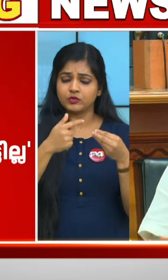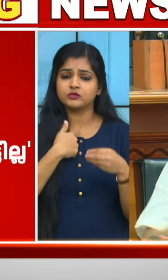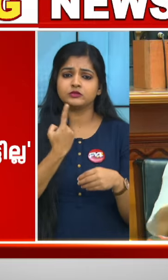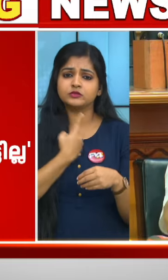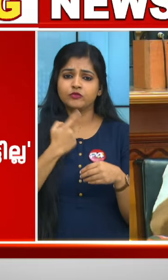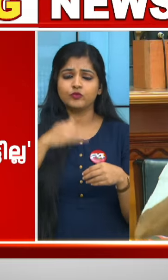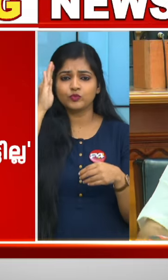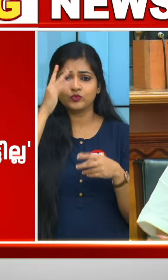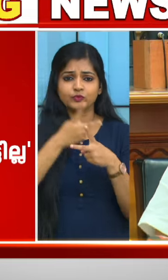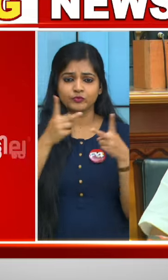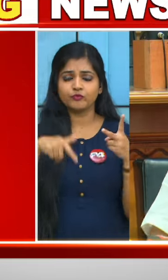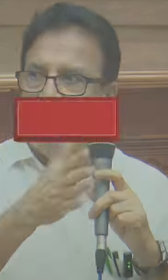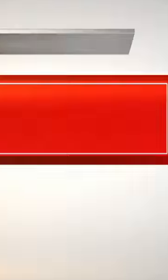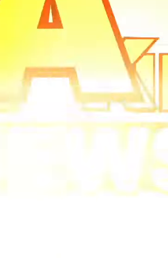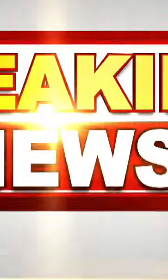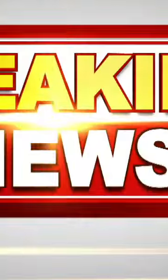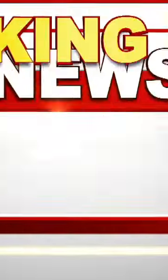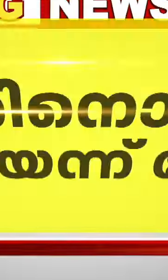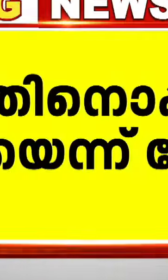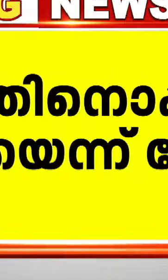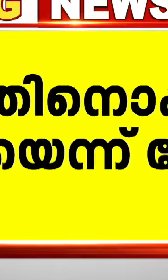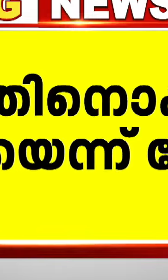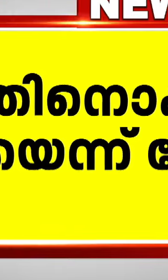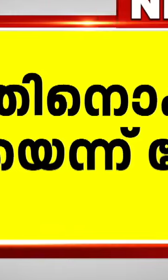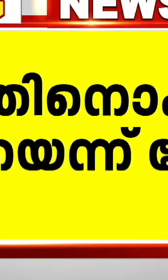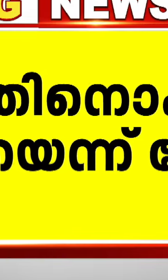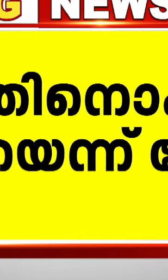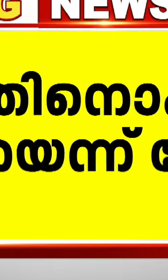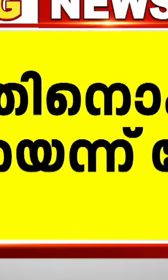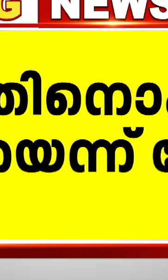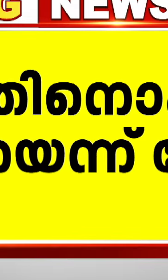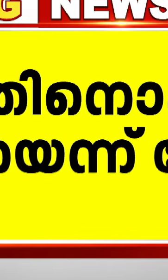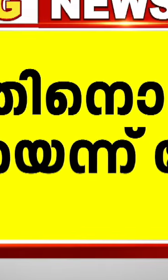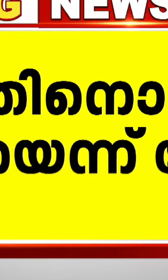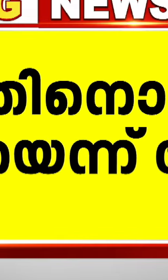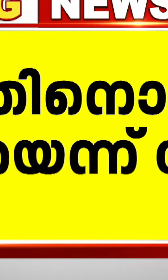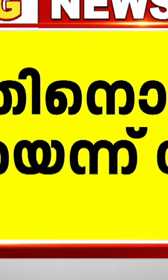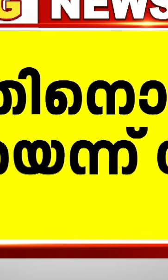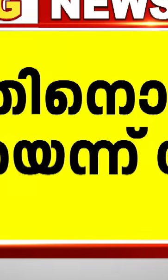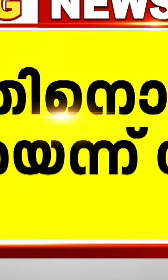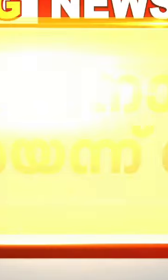ഞാൻ തന്നെ അത് ക്ലിയർ ചെയ്യുന്നു. അങ്ങനെ ഒന്നില്ല എന്ന് ബോധ്യപ്പെടുത്തുന്നു. അതെന്റെ ഉത്തരവാദിത്തമല്ലേ?